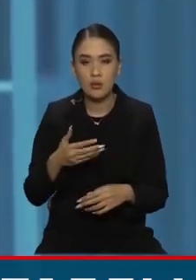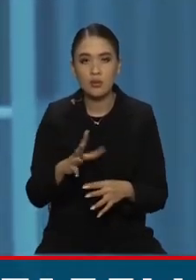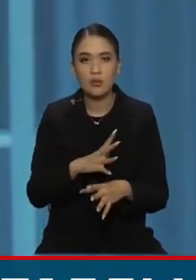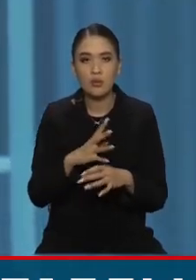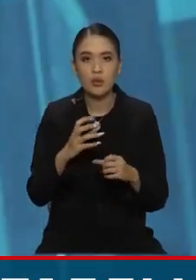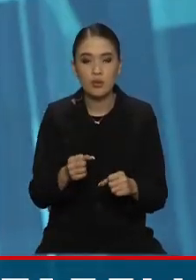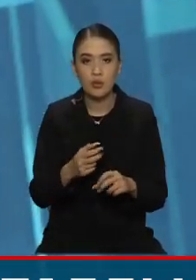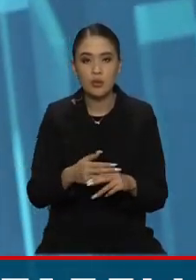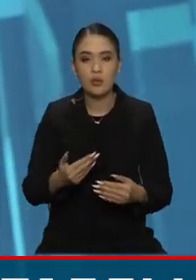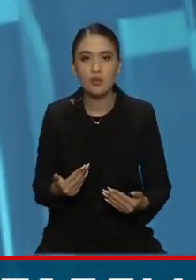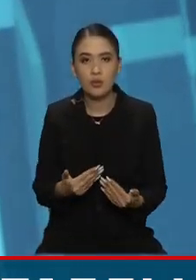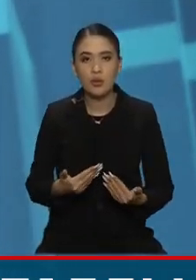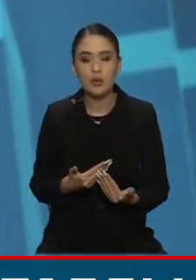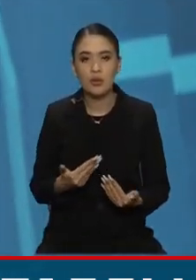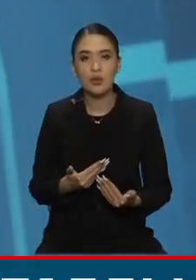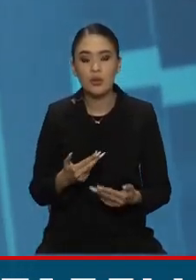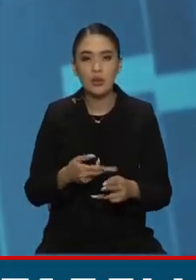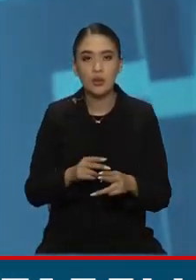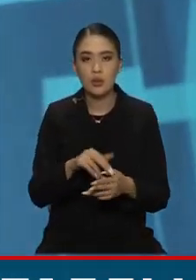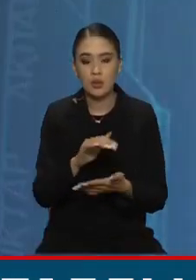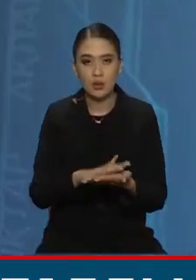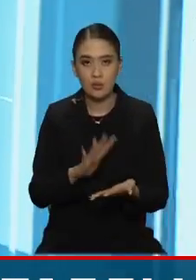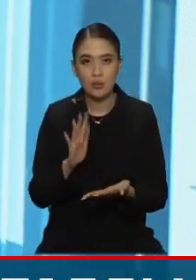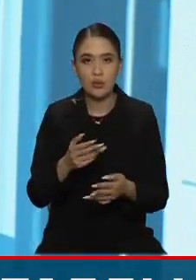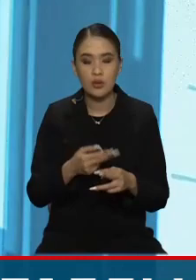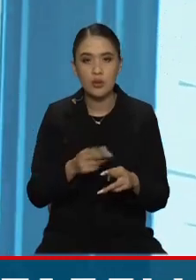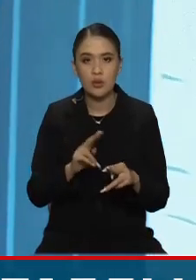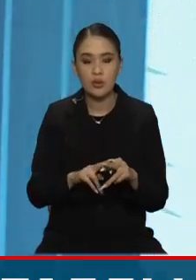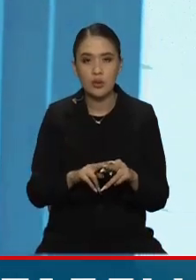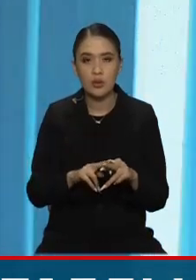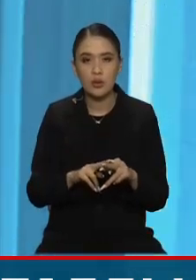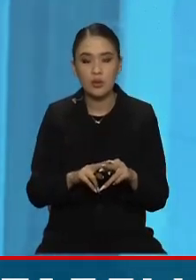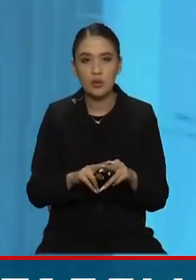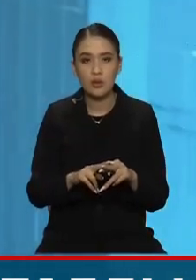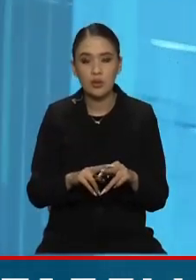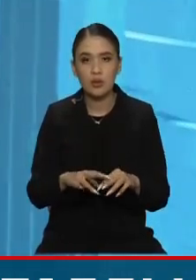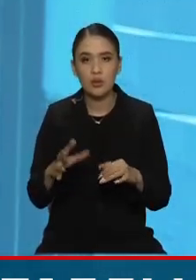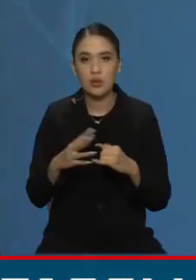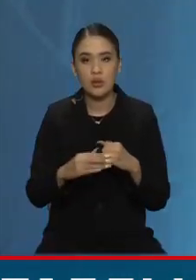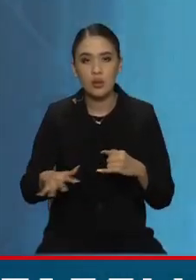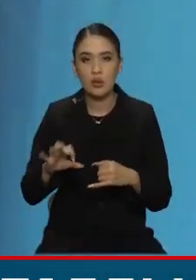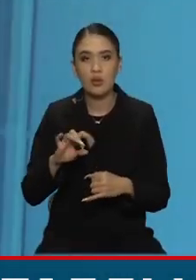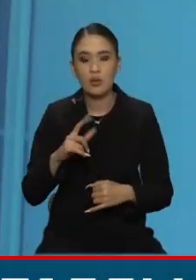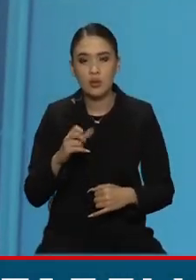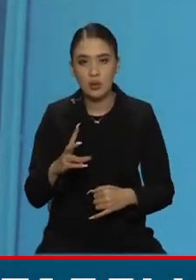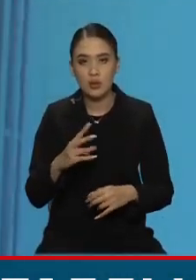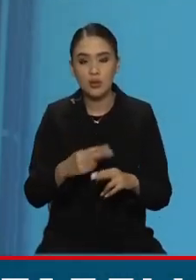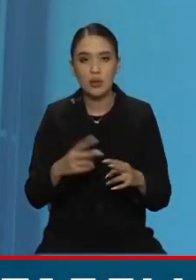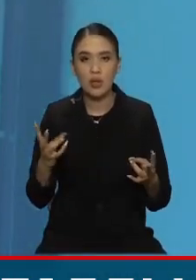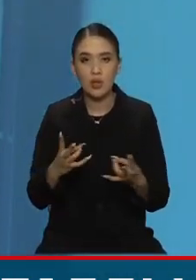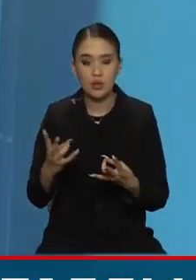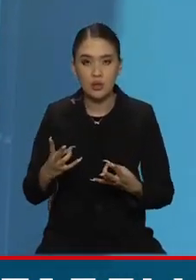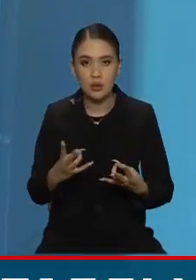мүмкін өңірлік резервті өткізетін боламыз. Бұл яғни өңірлік жергілікті мемлекеттік органдардың жаңа